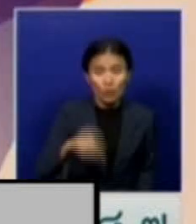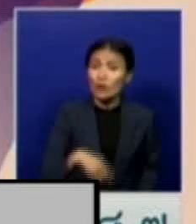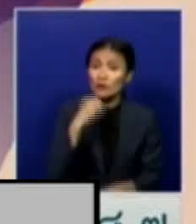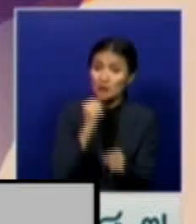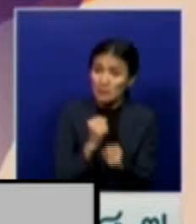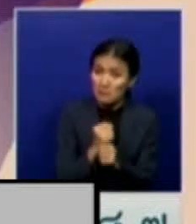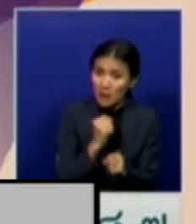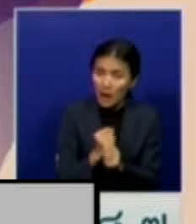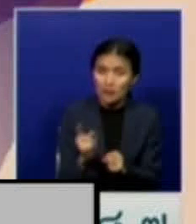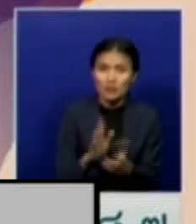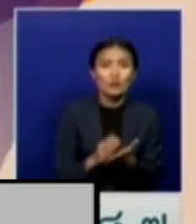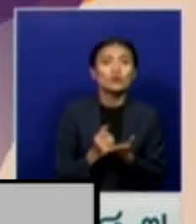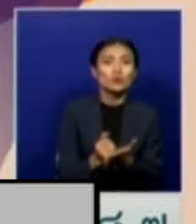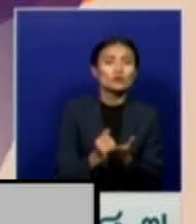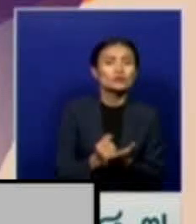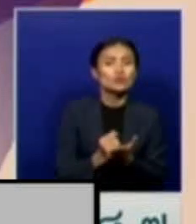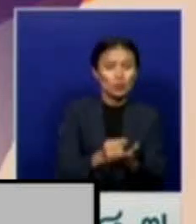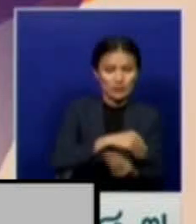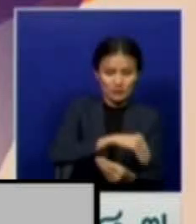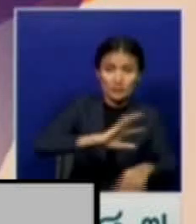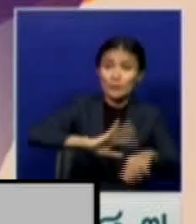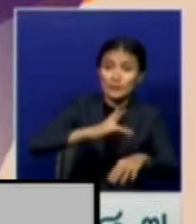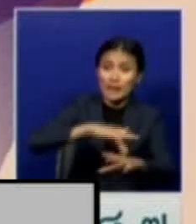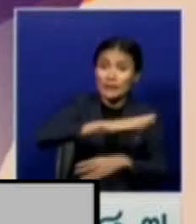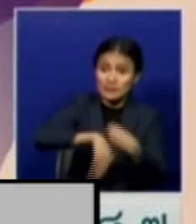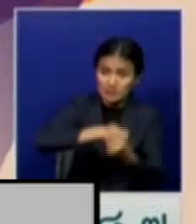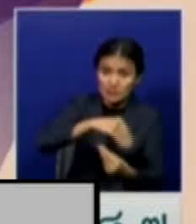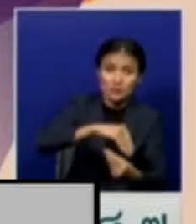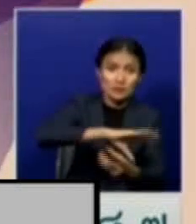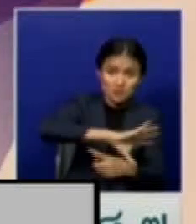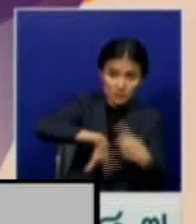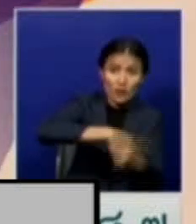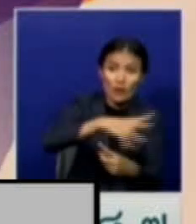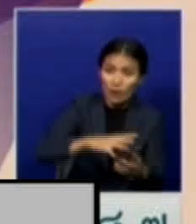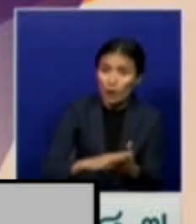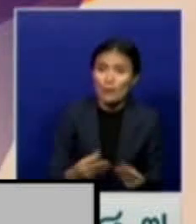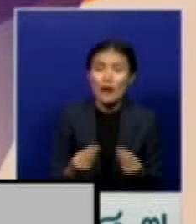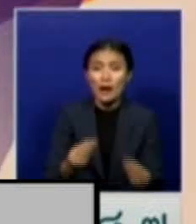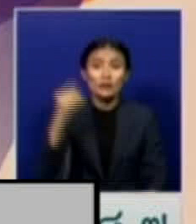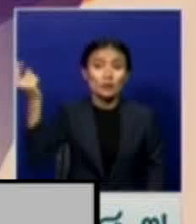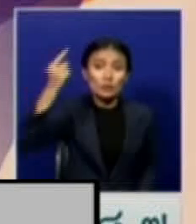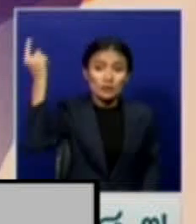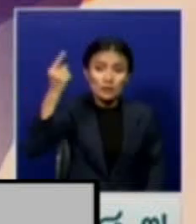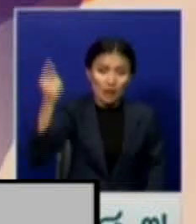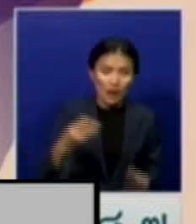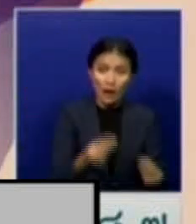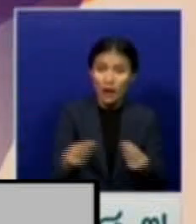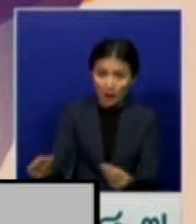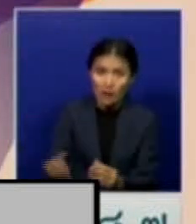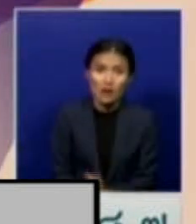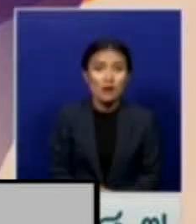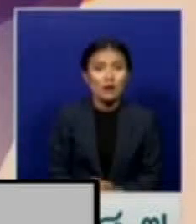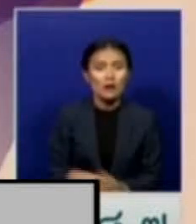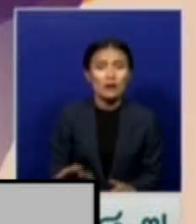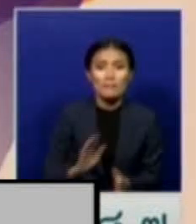ในการแก้ปัญหาสิ่งแวดล้อมและฟื้นฟูธรรมชาติเพื่อคืนแหล่งท่องเที่ยวให้กลายเป็นธุ